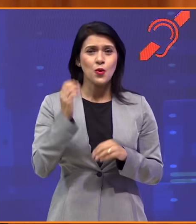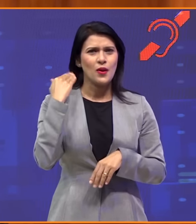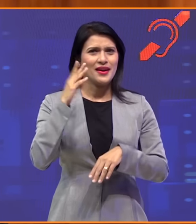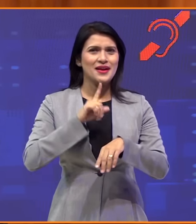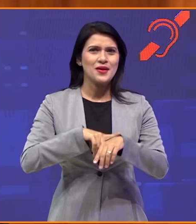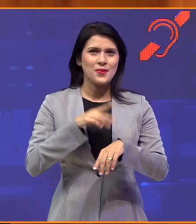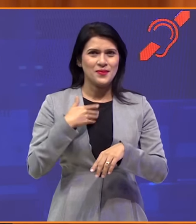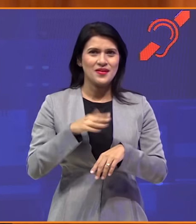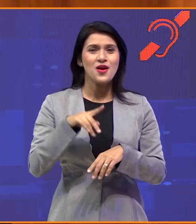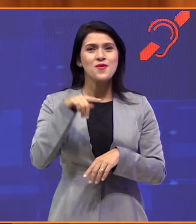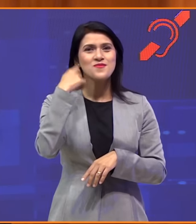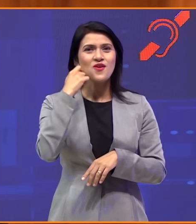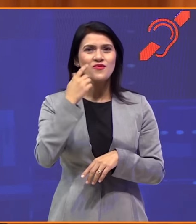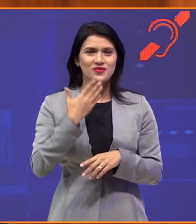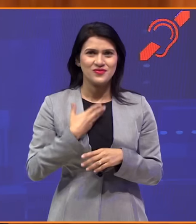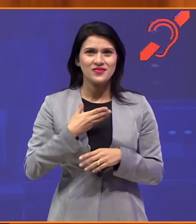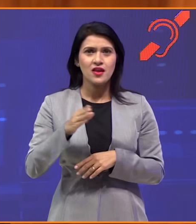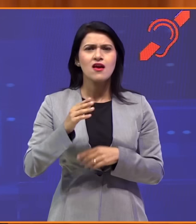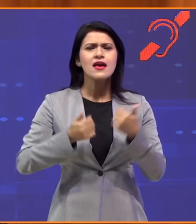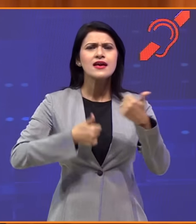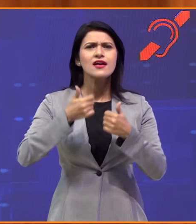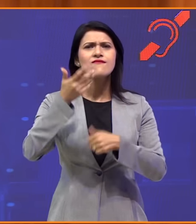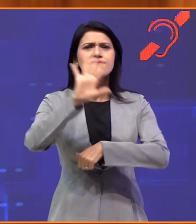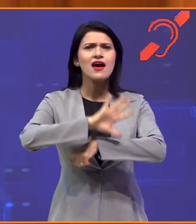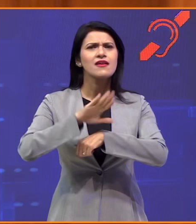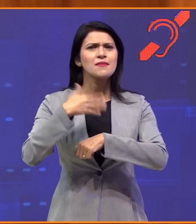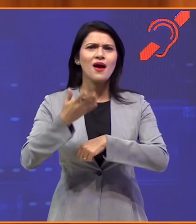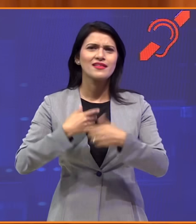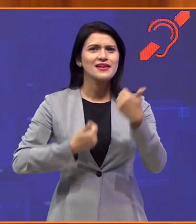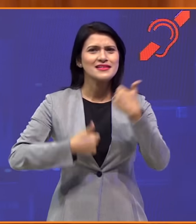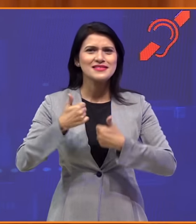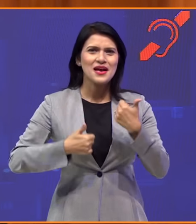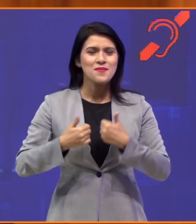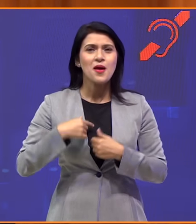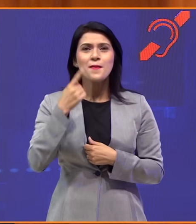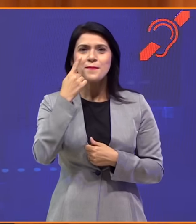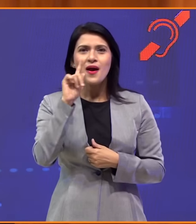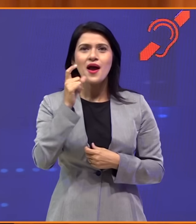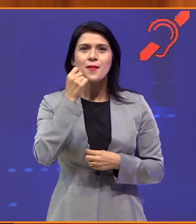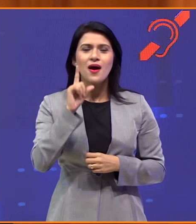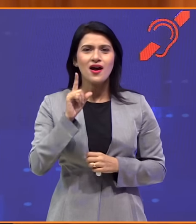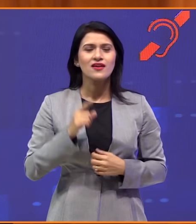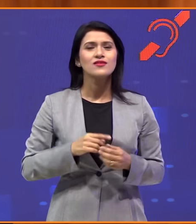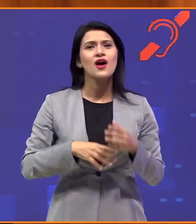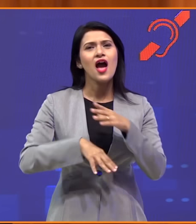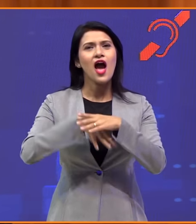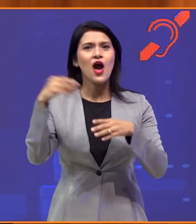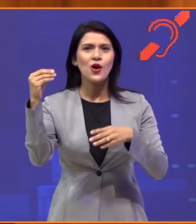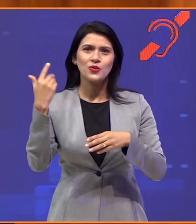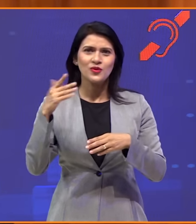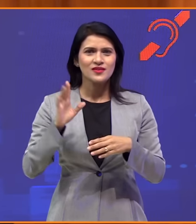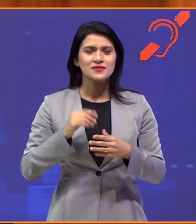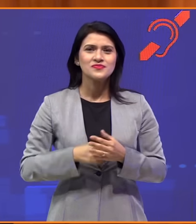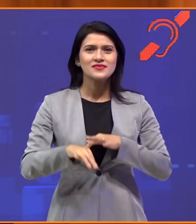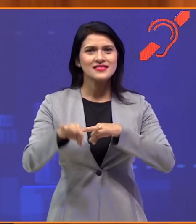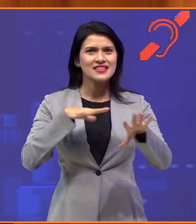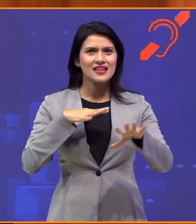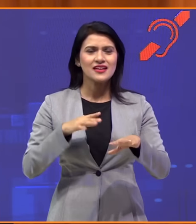फिल्म देखने के और एग्जाम जो था पाच दिन के बाद था और मैं मेरी मां और पिताजी शहर आ गए थे तो उन्होने कहा कि कहां गए